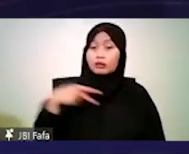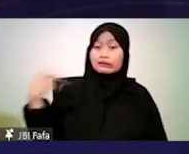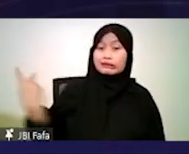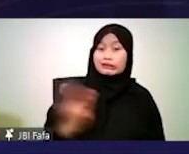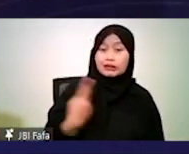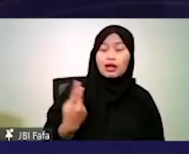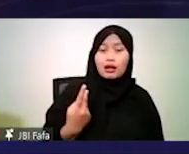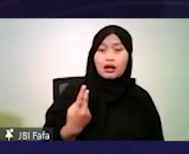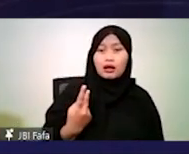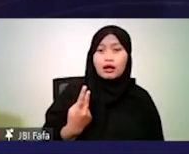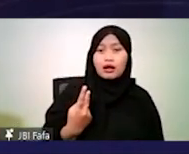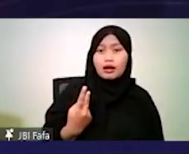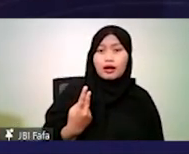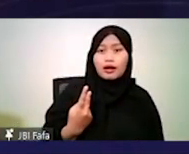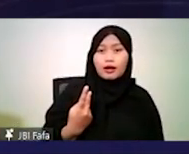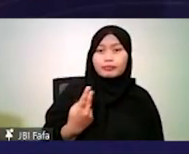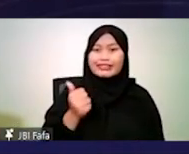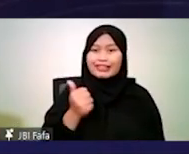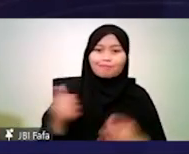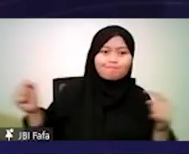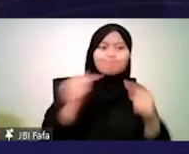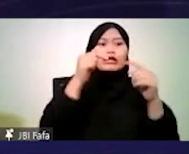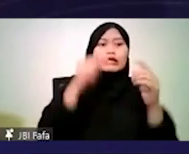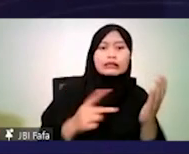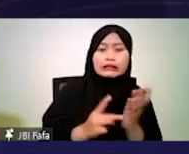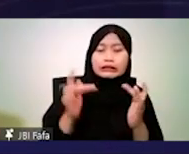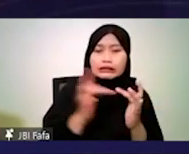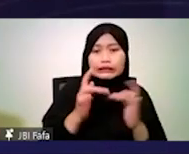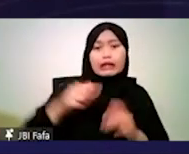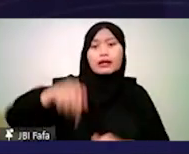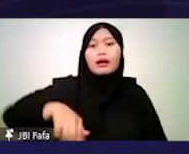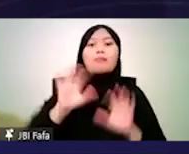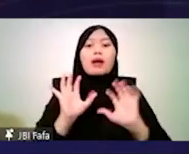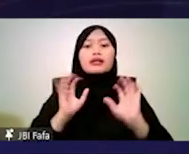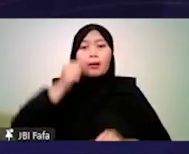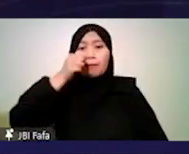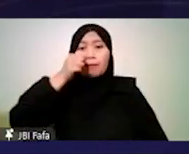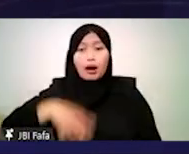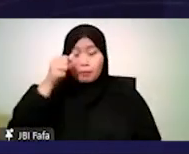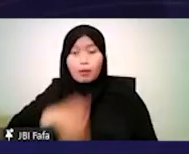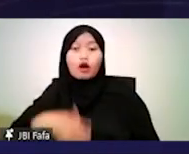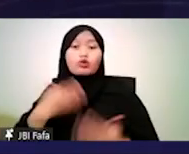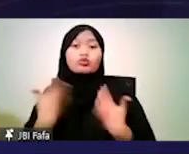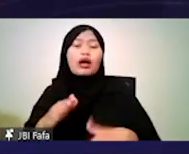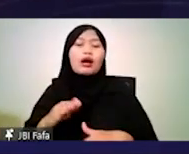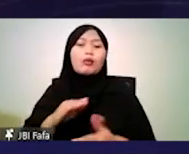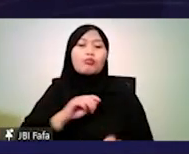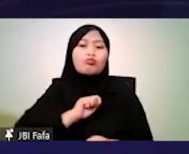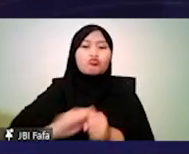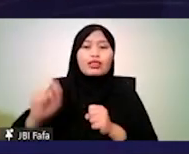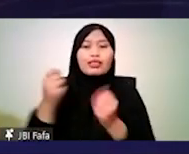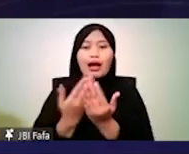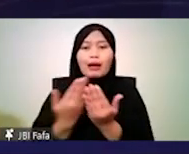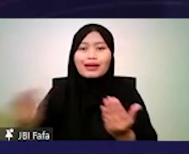itu terus digital nyangka ya Sekarang banyak perbankan kita yang sudah menerbitkan aplikasi-aplikasi